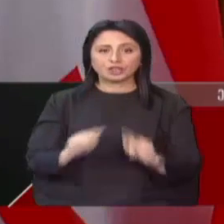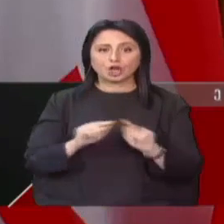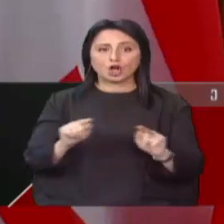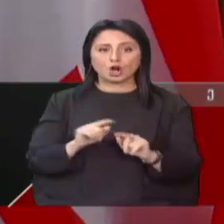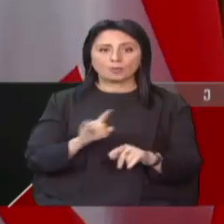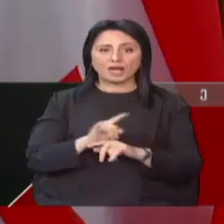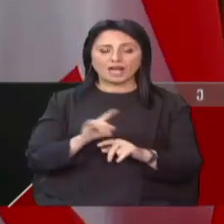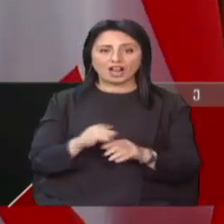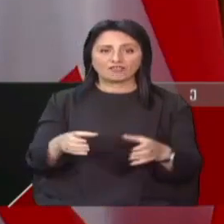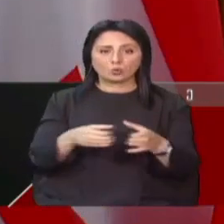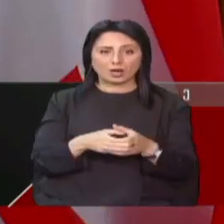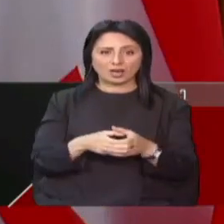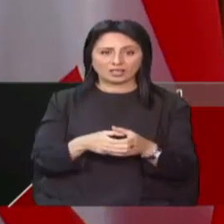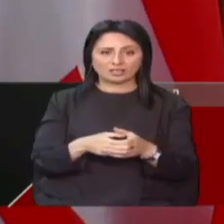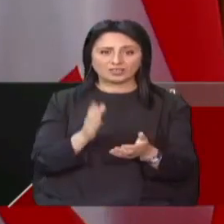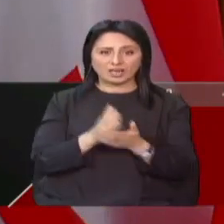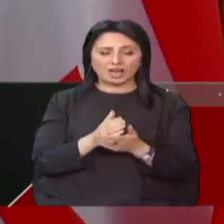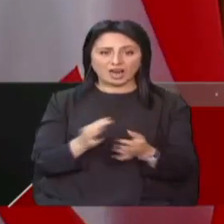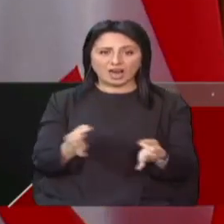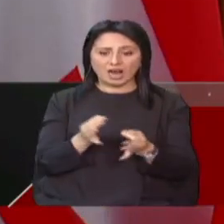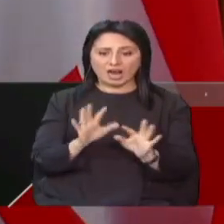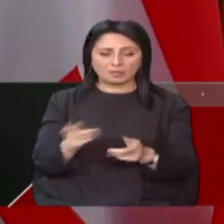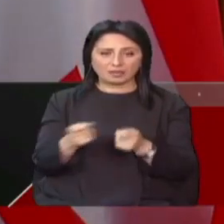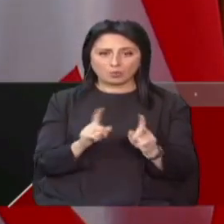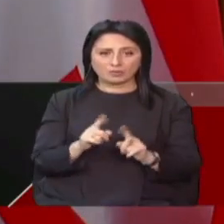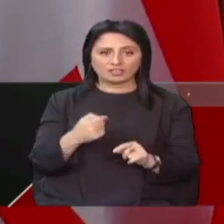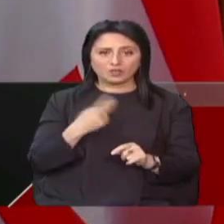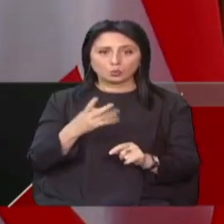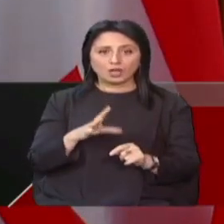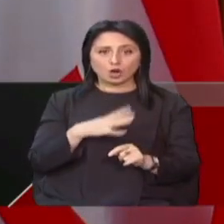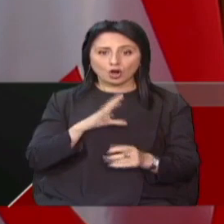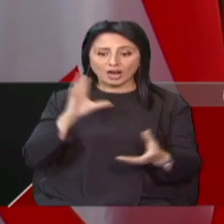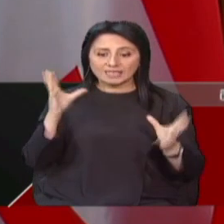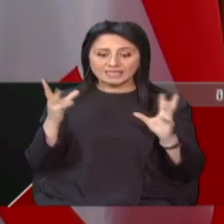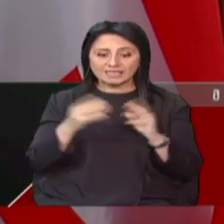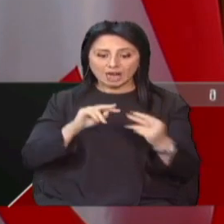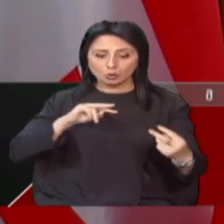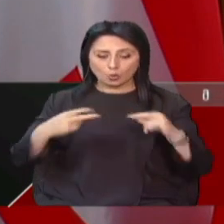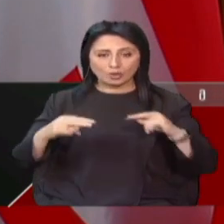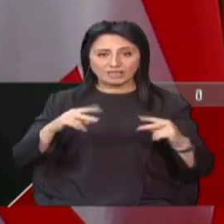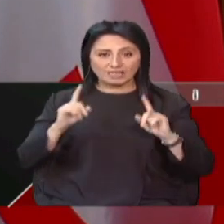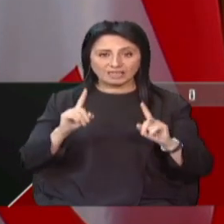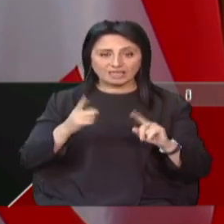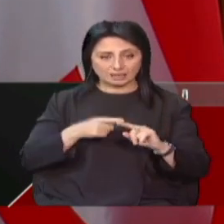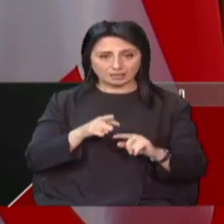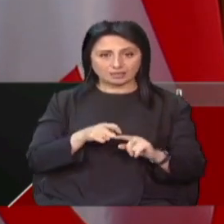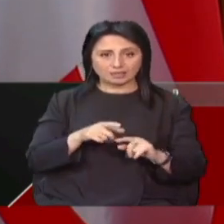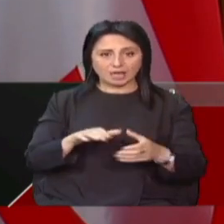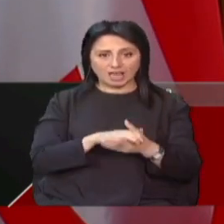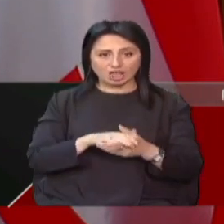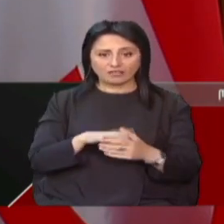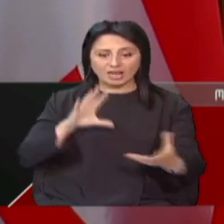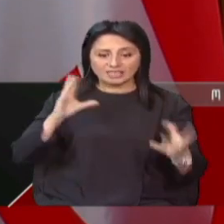ოპოზიციის ხელოვნური გაერთიანება არის არაფრის მომტანი. ჩვენ უნდა გქონდეს საერთო კოორდინაცია. ეს არის ერთობა და